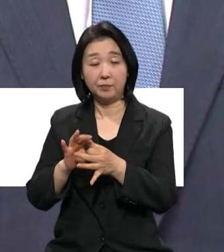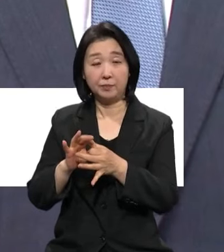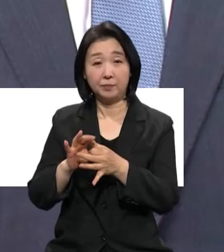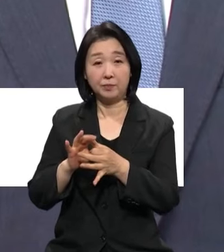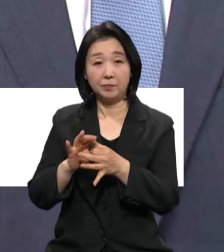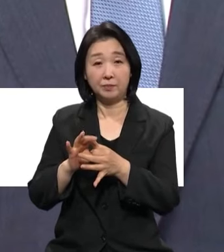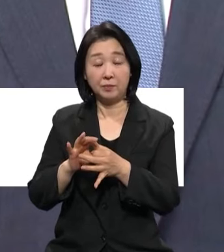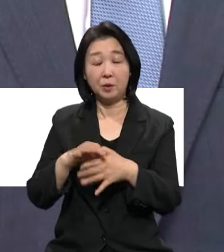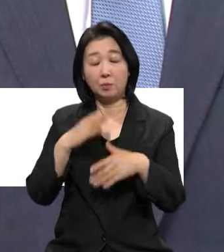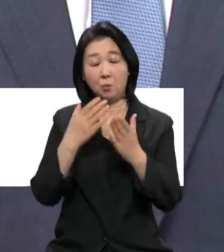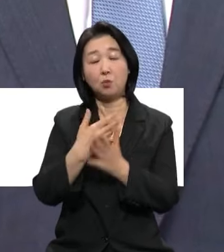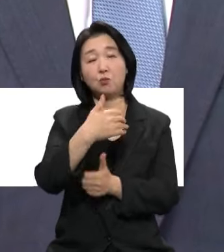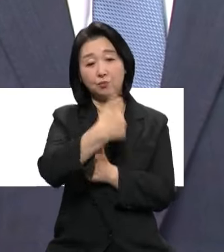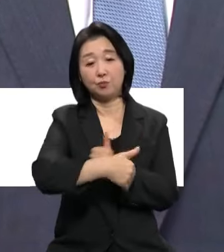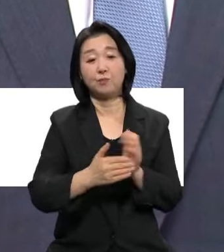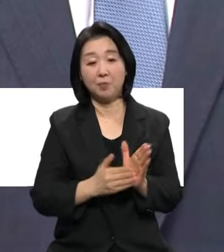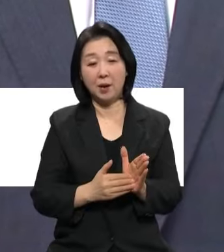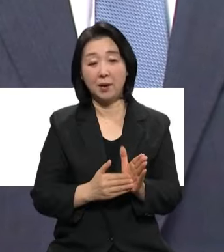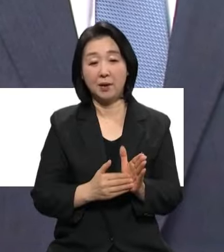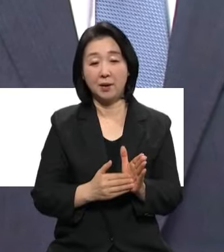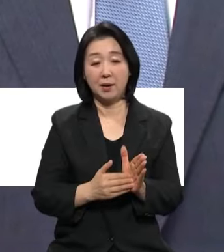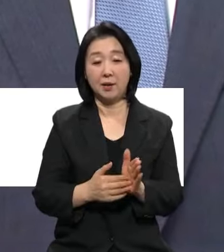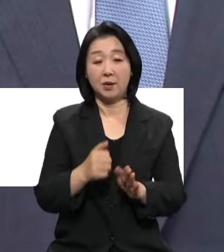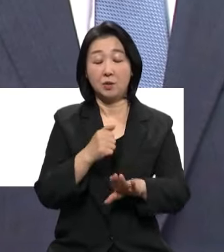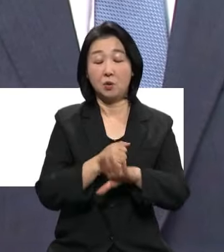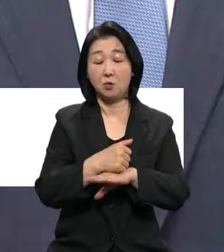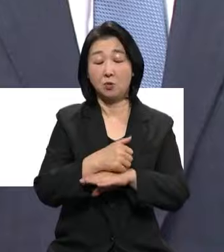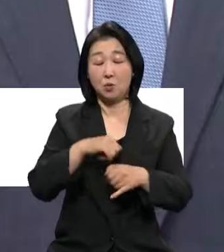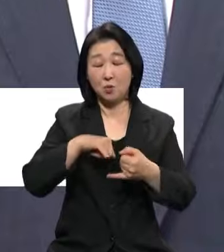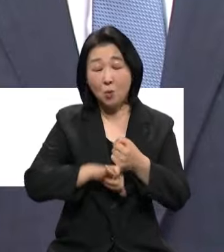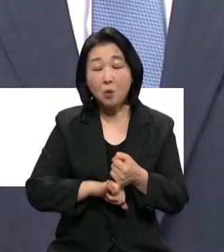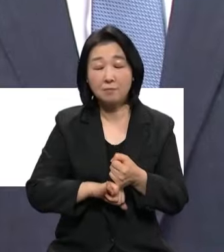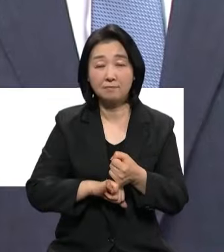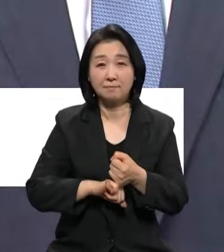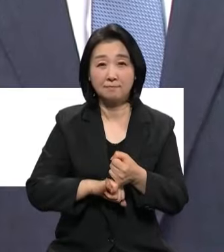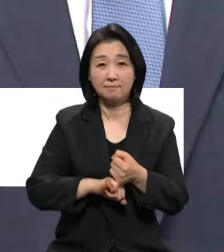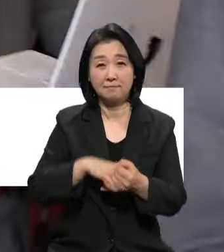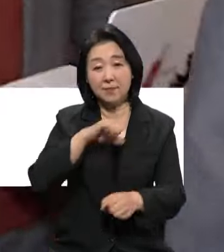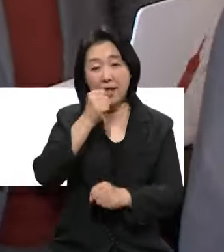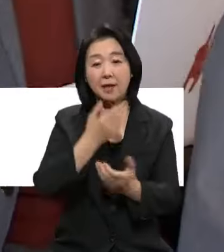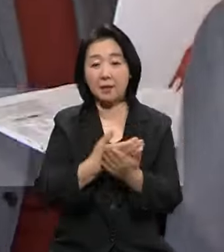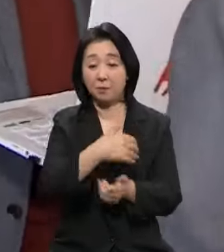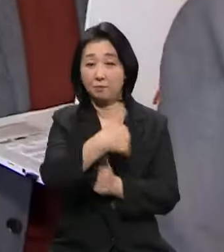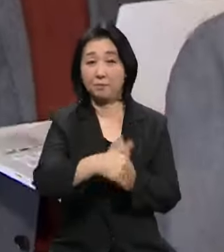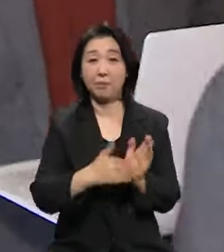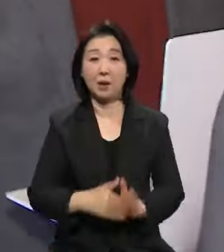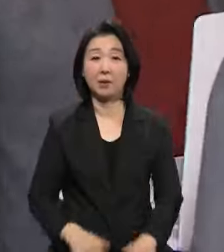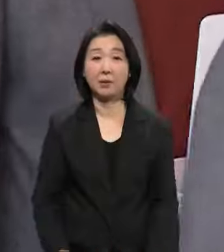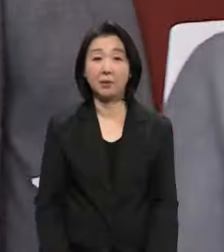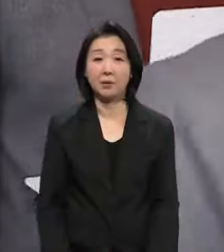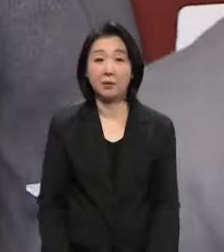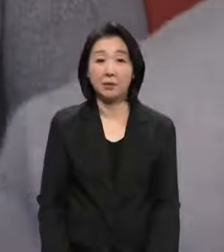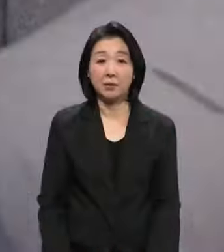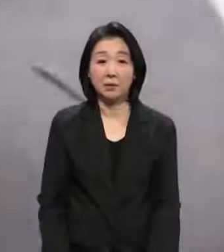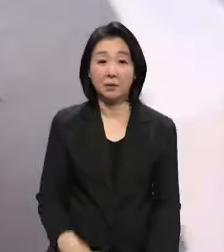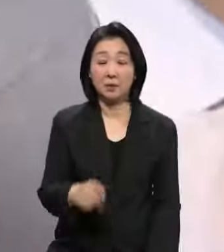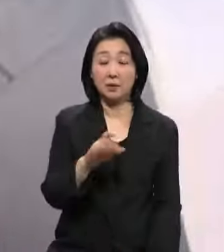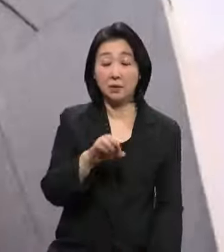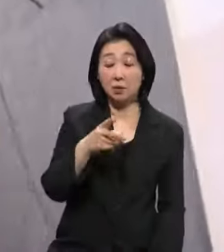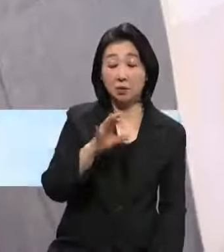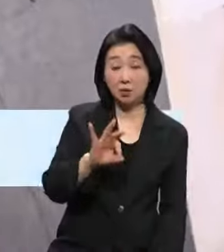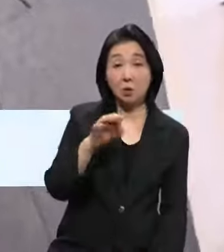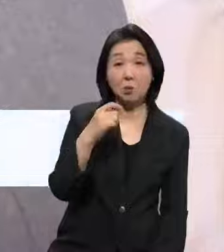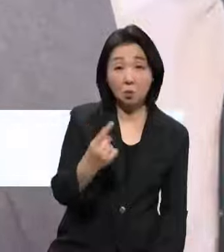또 당부를 하시면서 또 반드시 관해 달라 말을 셨 선의 정성호 의원도